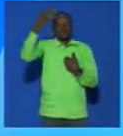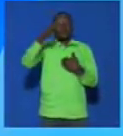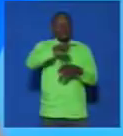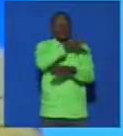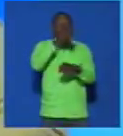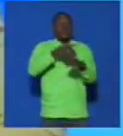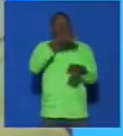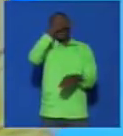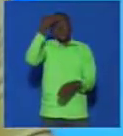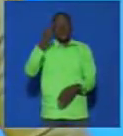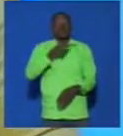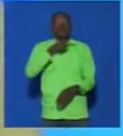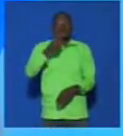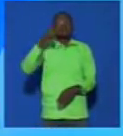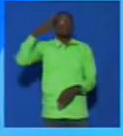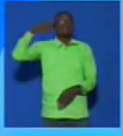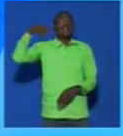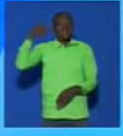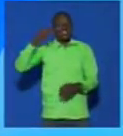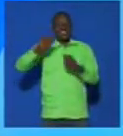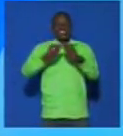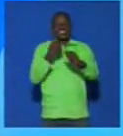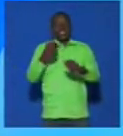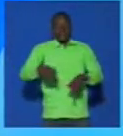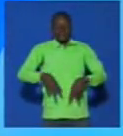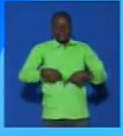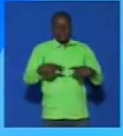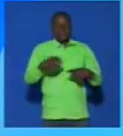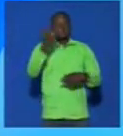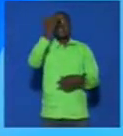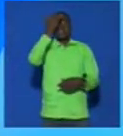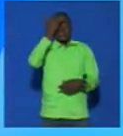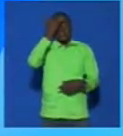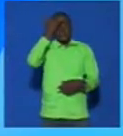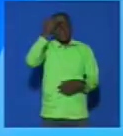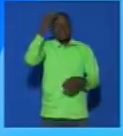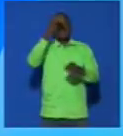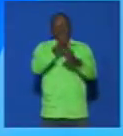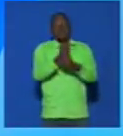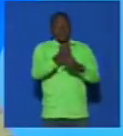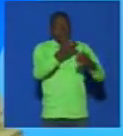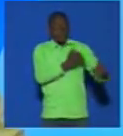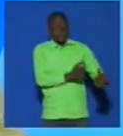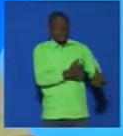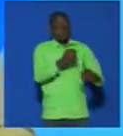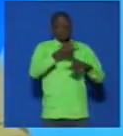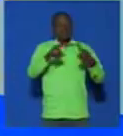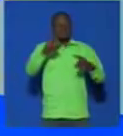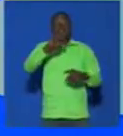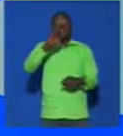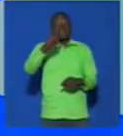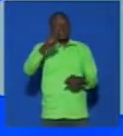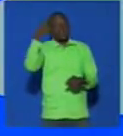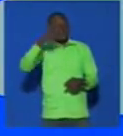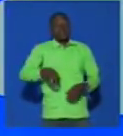moments inoubliables c'est le moment historique que chacun doit pouvoir vivre et sachez que pour cela il mérite la graine gauthier à côté ici on connaissait la grenouille est